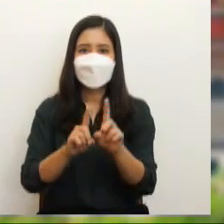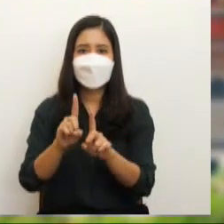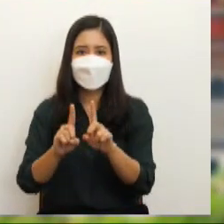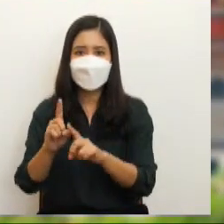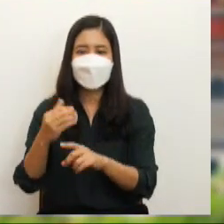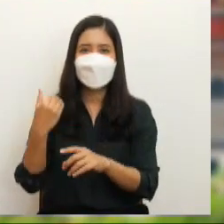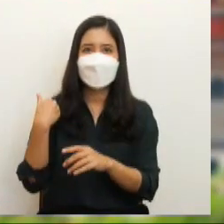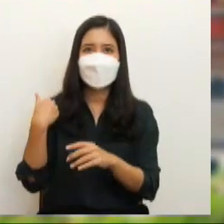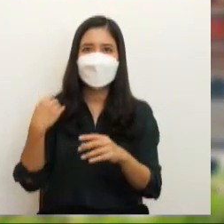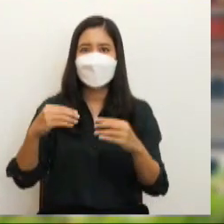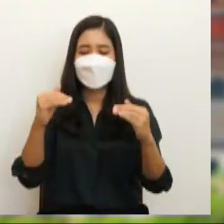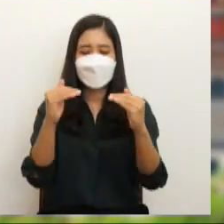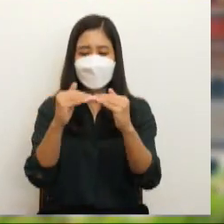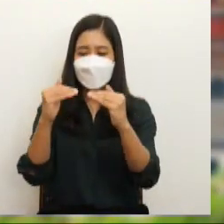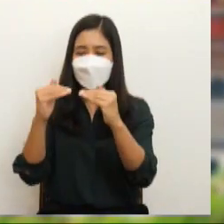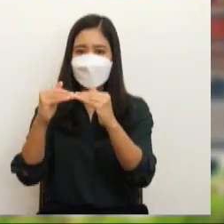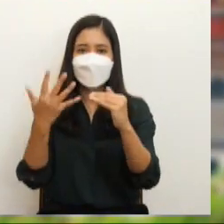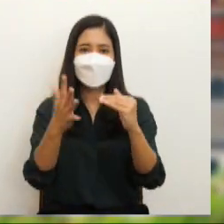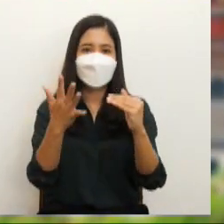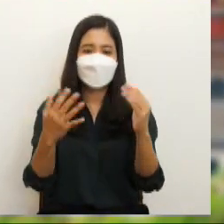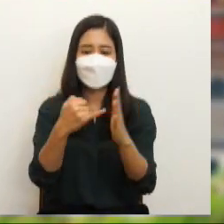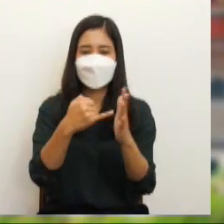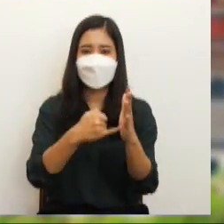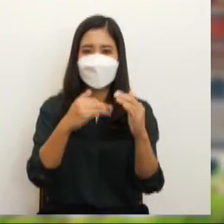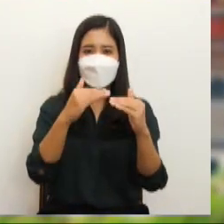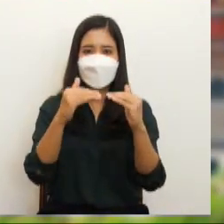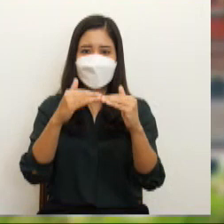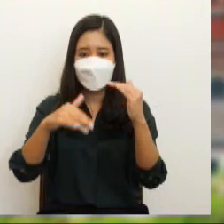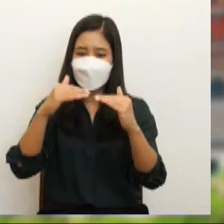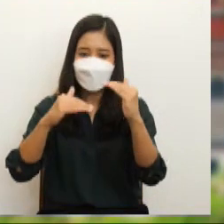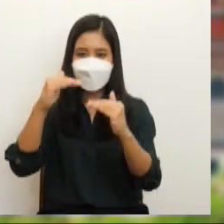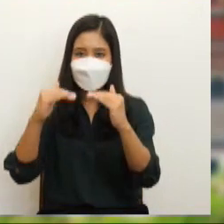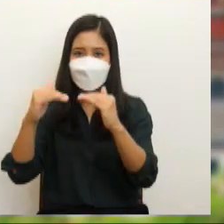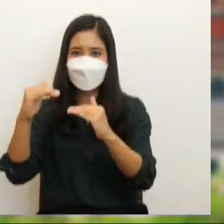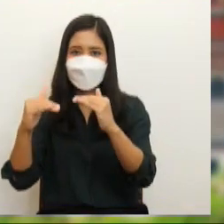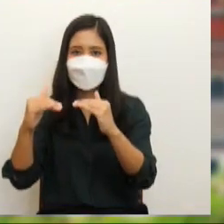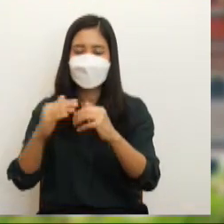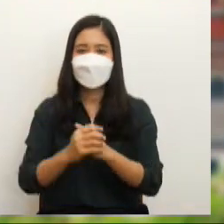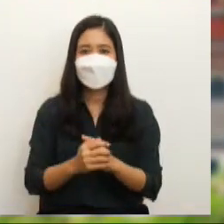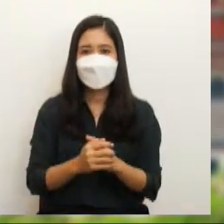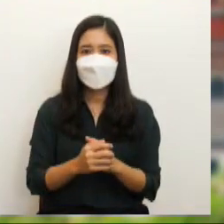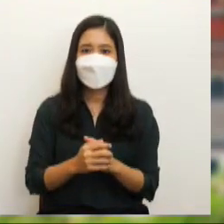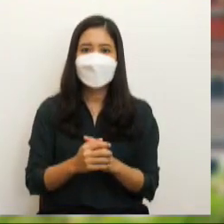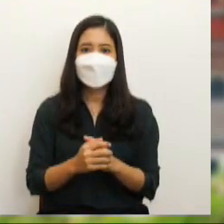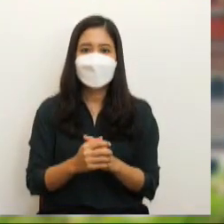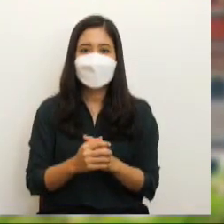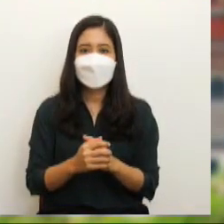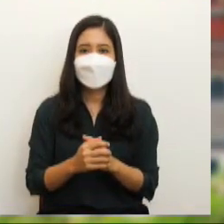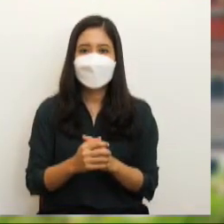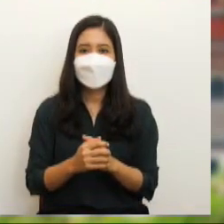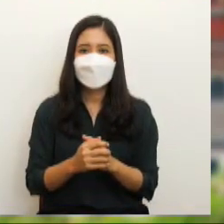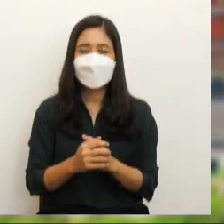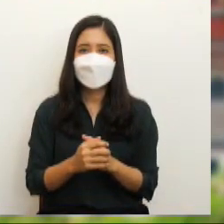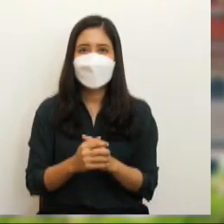ท่ากันนะครับขึ้นอยู่กับสถานการณ์ของจังหวัดนั้นๆสิ่งที่ผมจะนำมาเล่าก็คือว่าคุณครูนะ